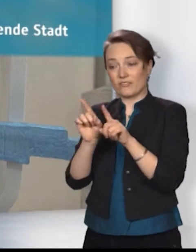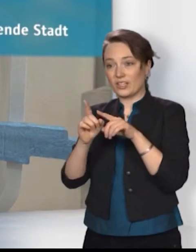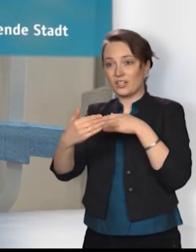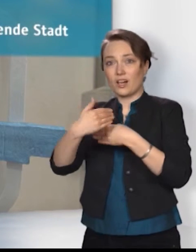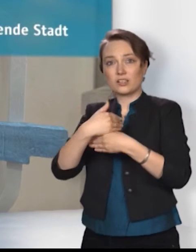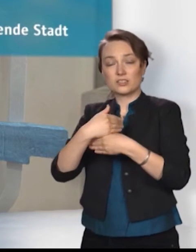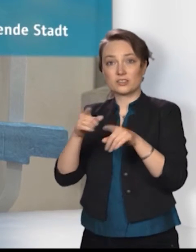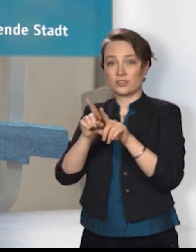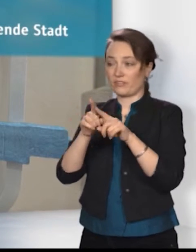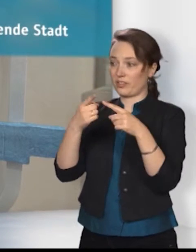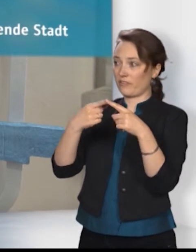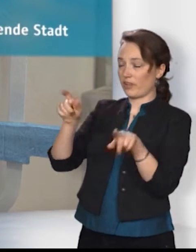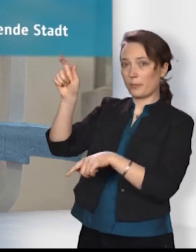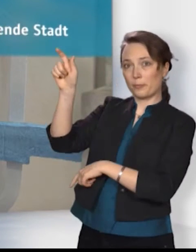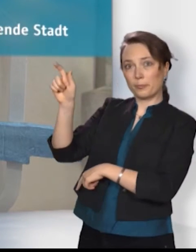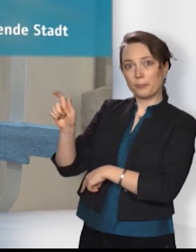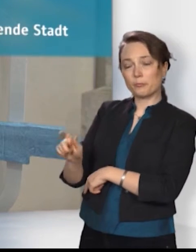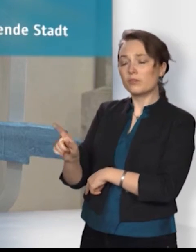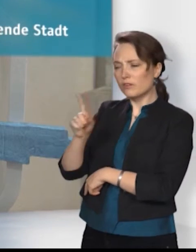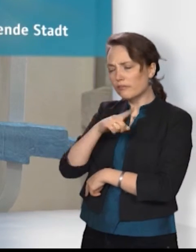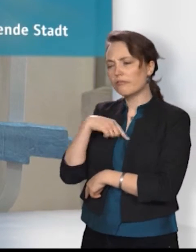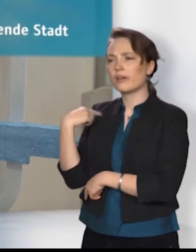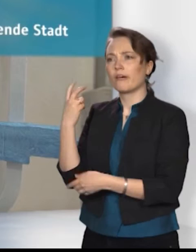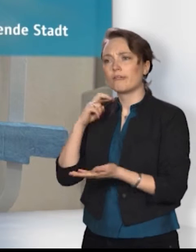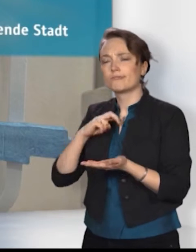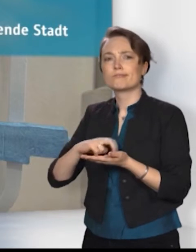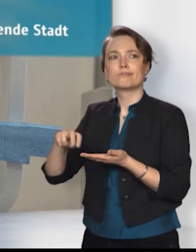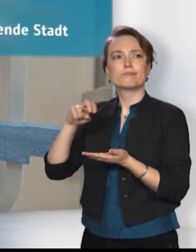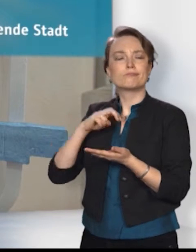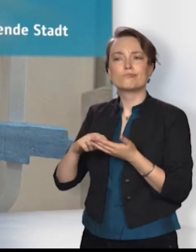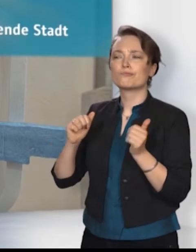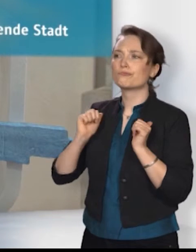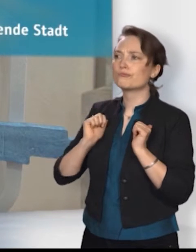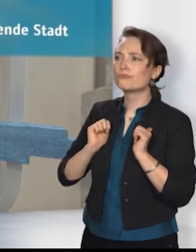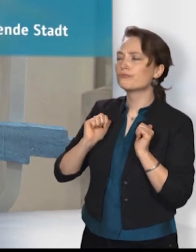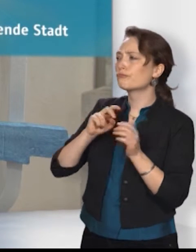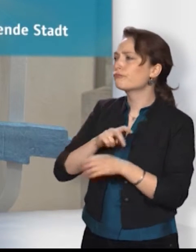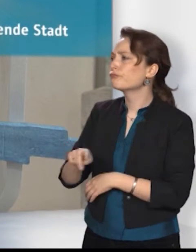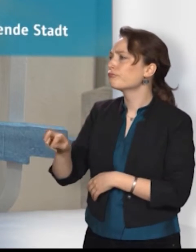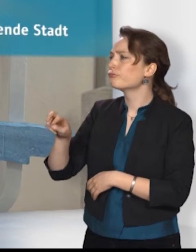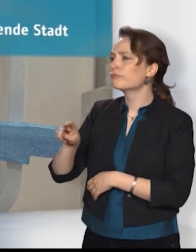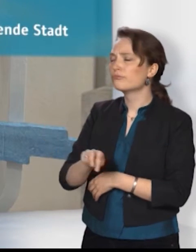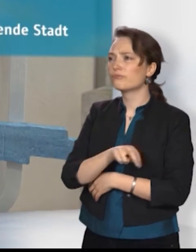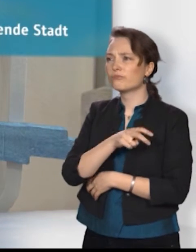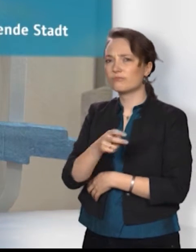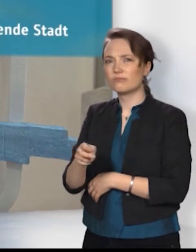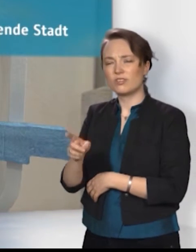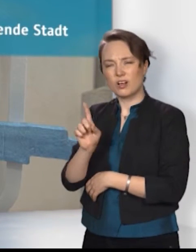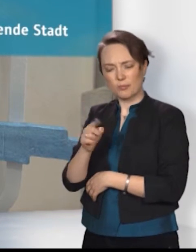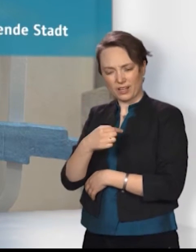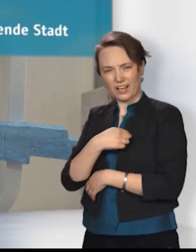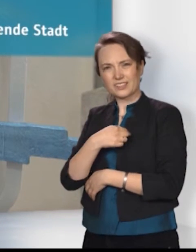Gast und ein Fremder, so ziehen wir umher. Unser Herz ist noch